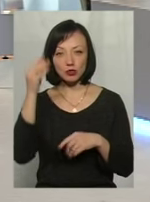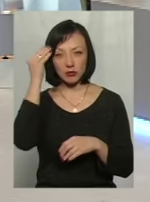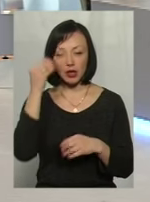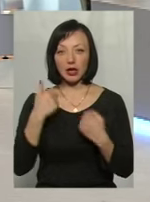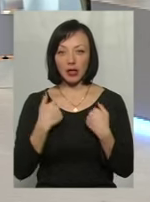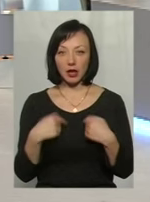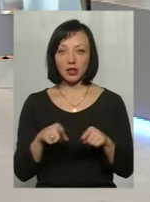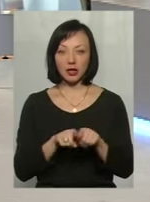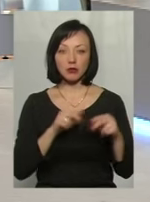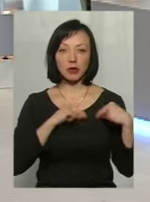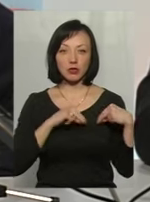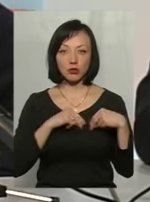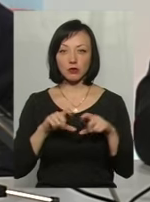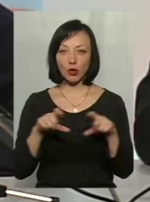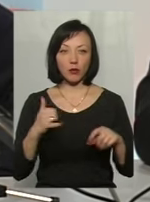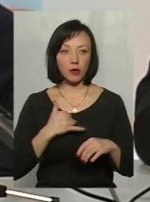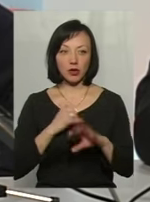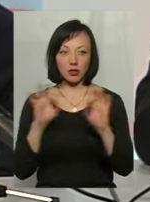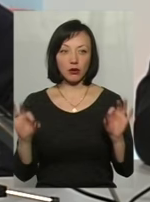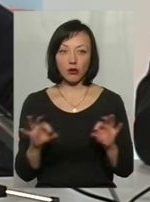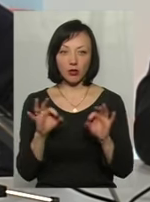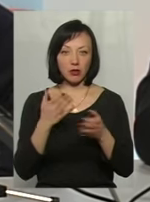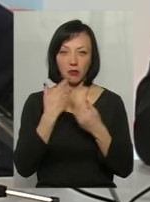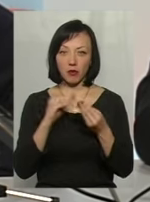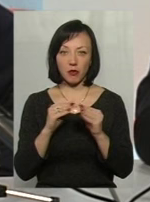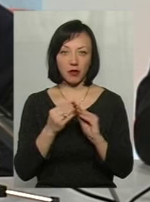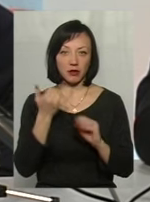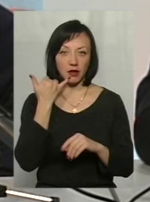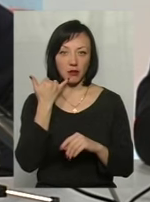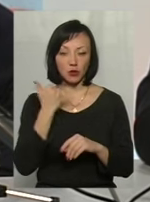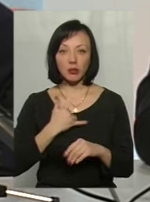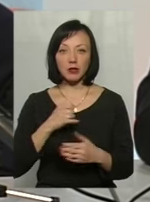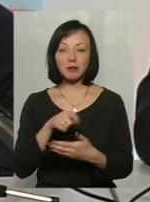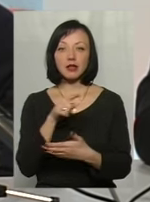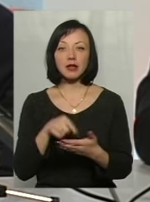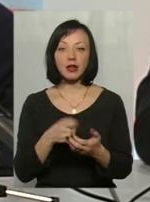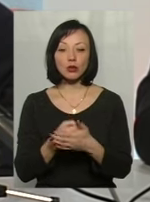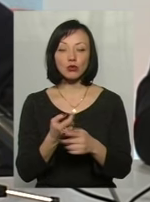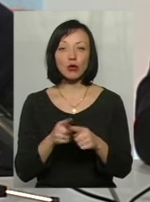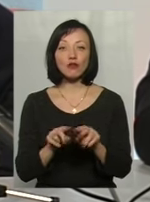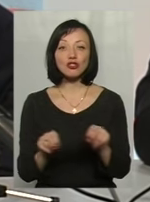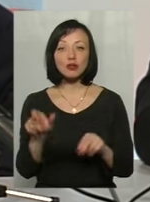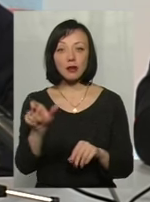теж працюю в закладі, і в мене ніколи немає проблем дітей з телефоном. У мене питання до цього вчителя,